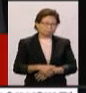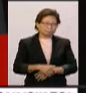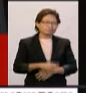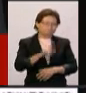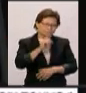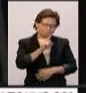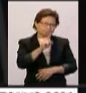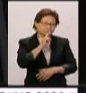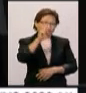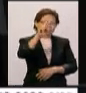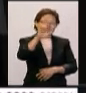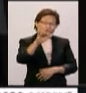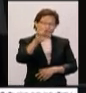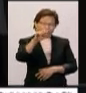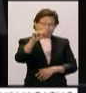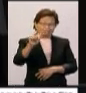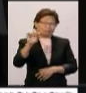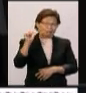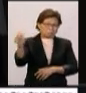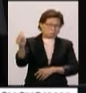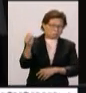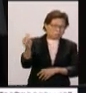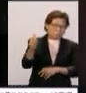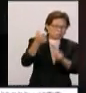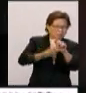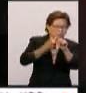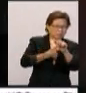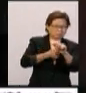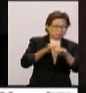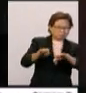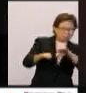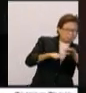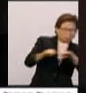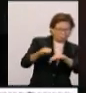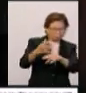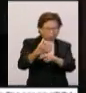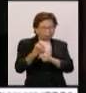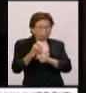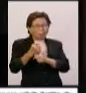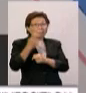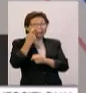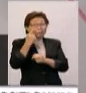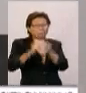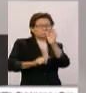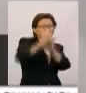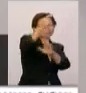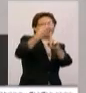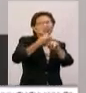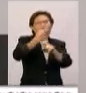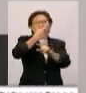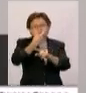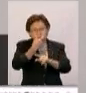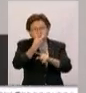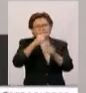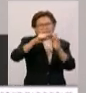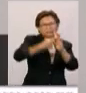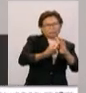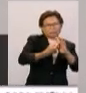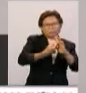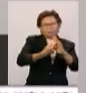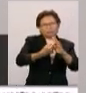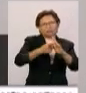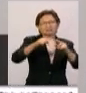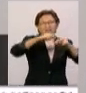Ternyata Reina mempunyai kelas tersendiri apabila setiap gerak tarinya menerima markah tertinggi dari para juri. Bermula dengan apparatus